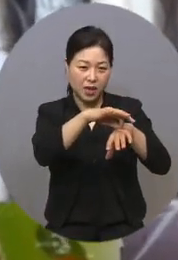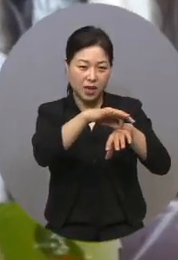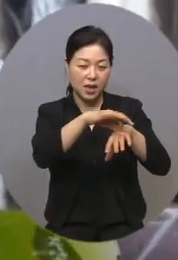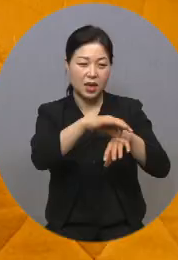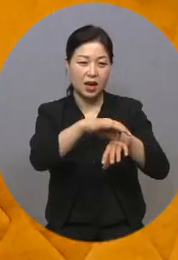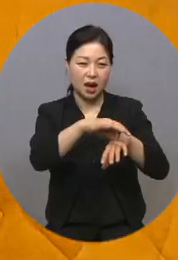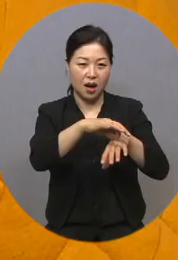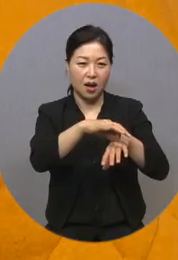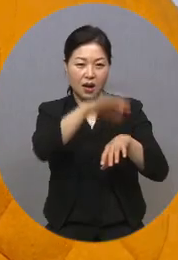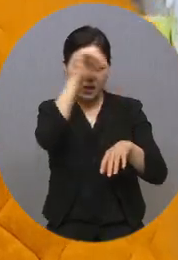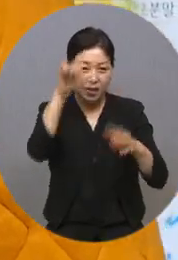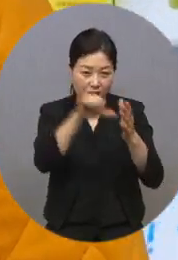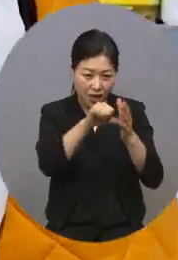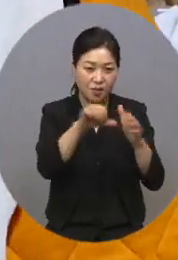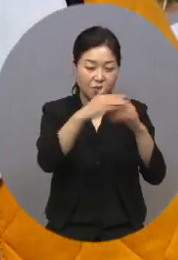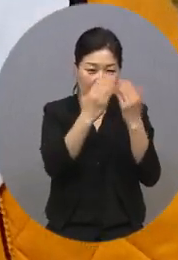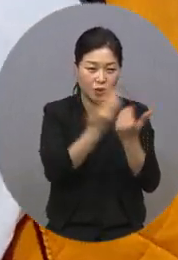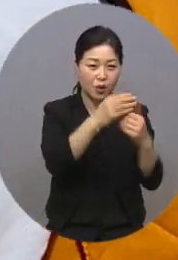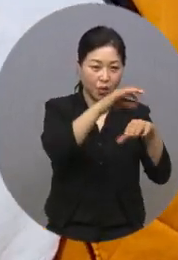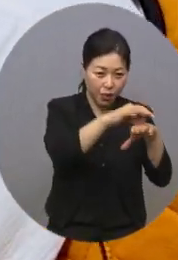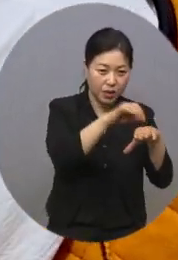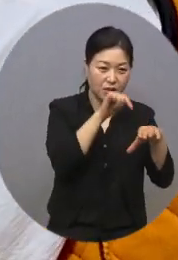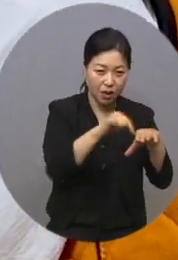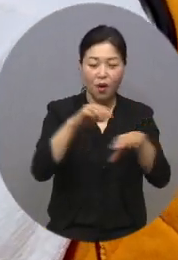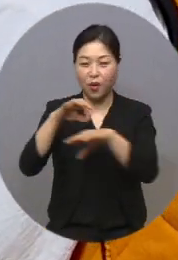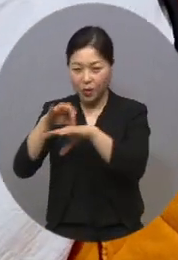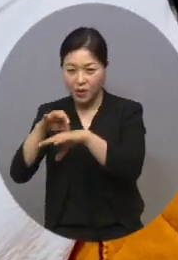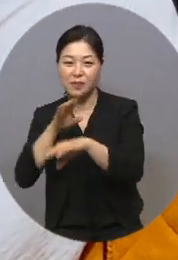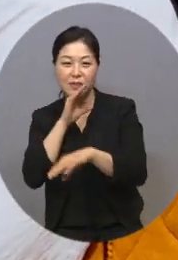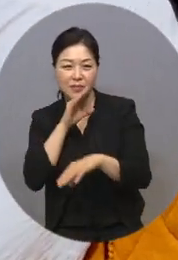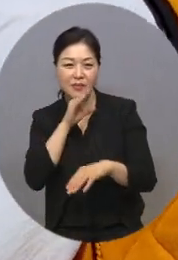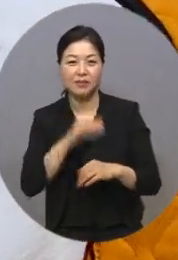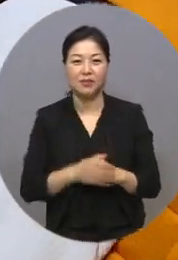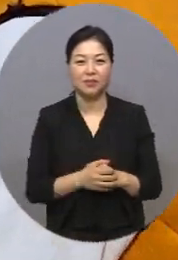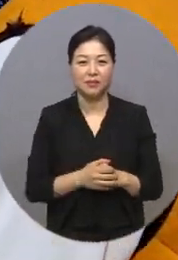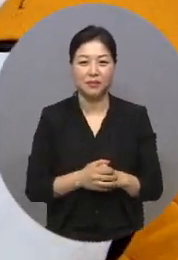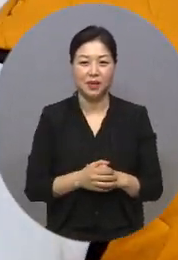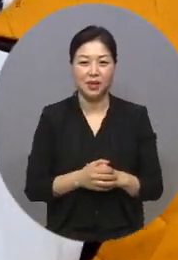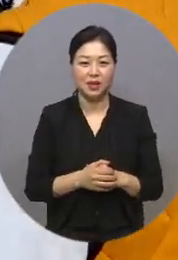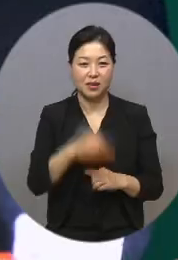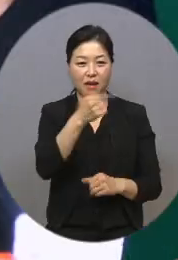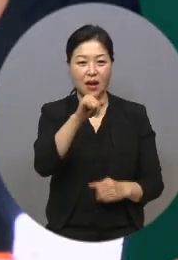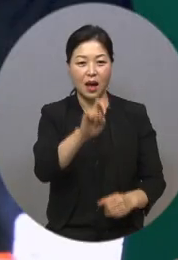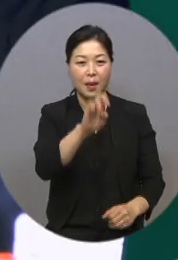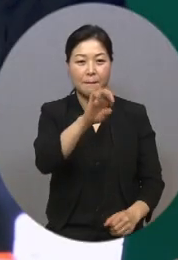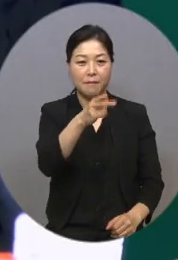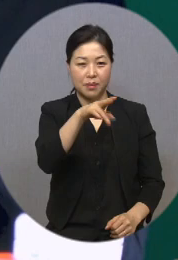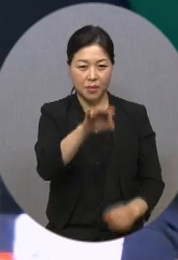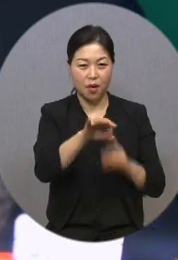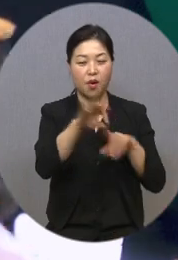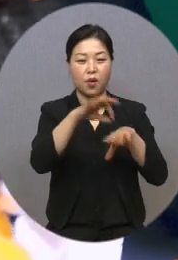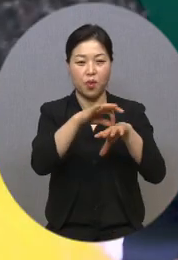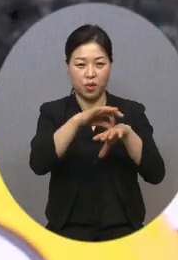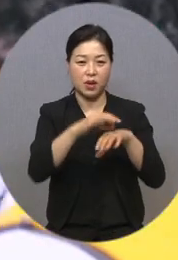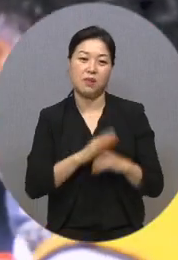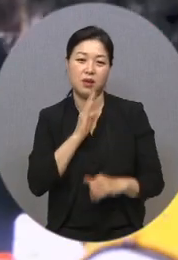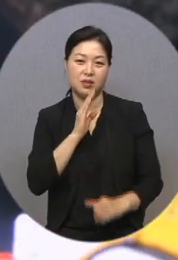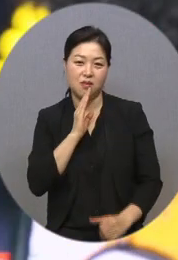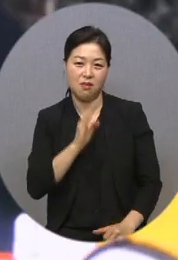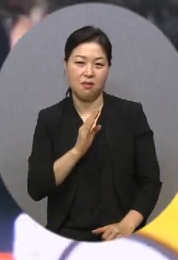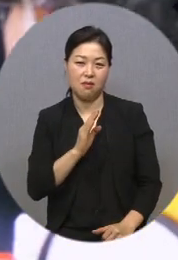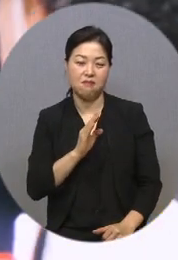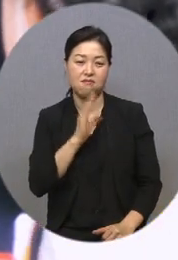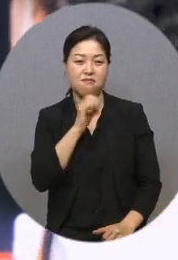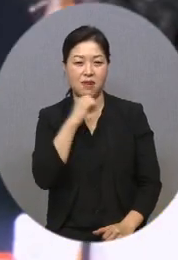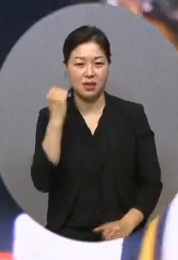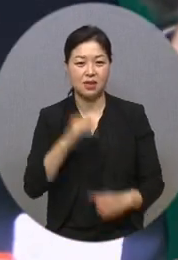거기서 고기다. 거기서 고기다. 이왕이면 한평 고기. 한평 고기 정말 맛있어요. 한평 고기 예술이죠.